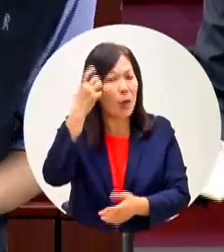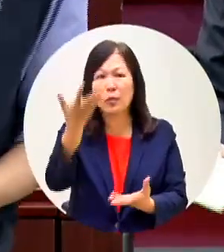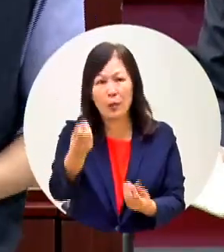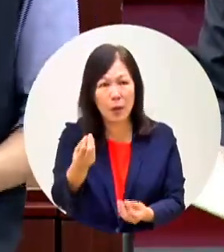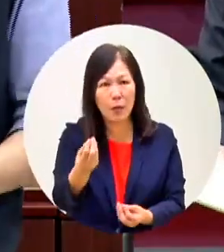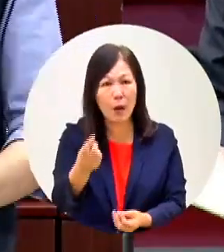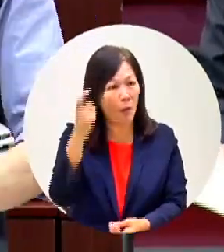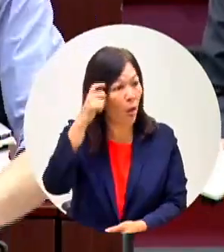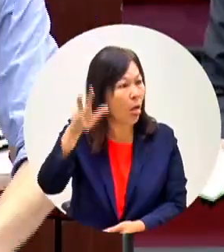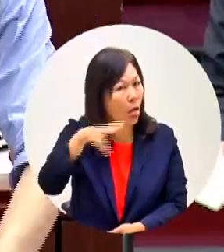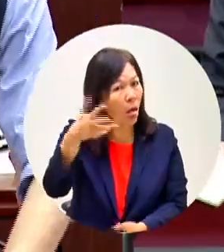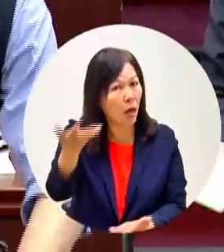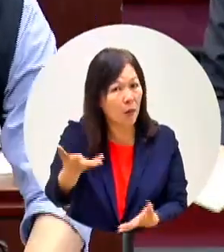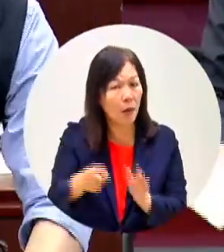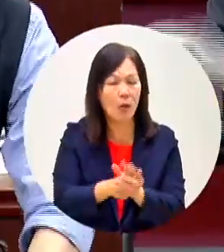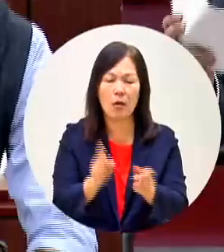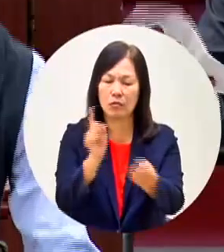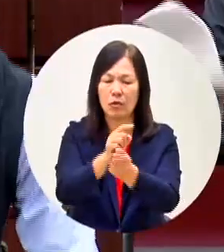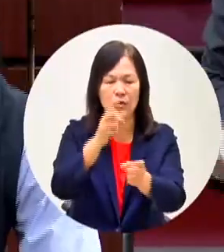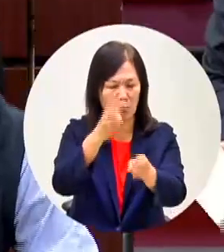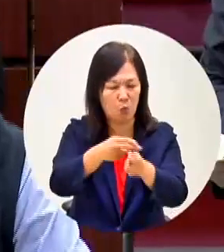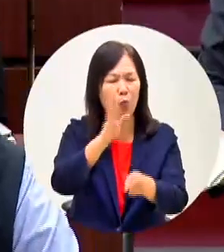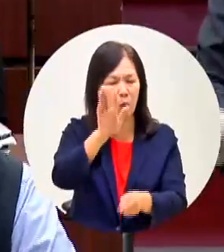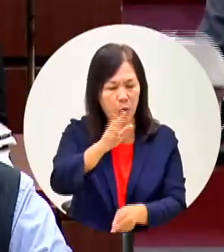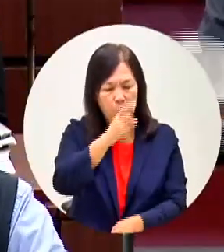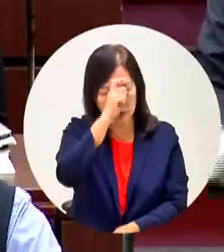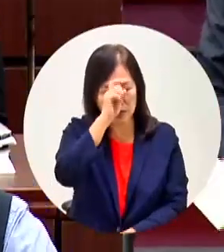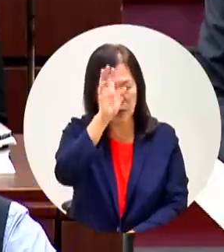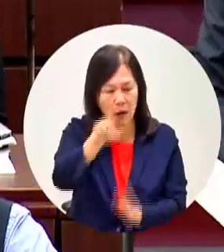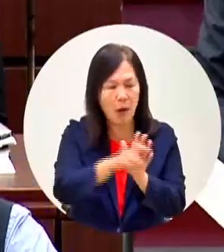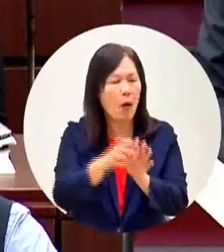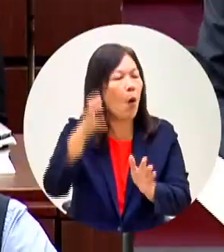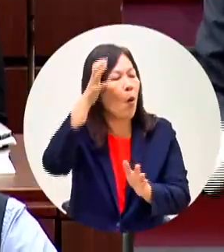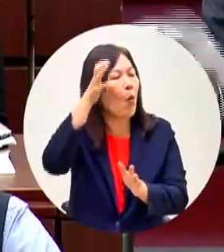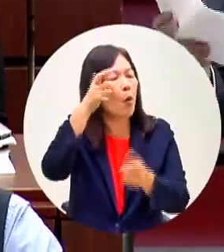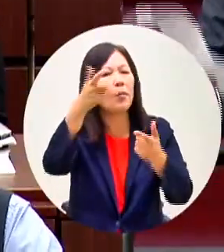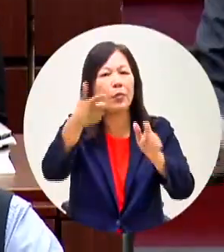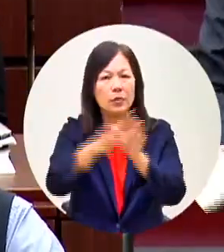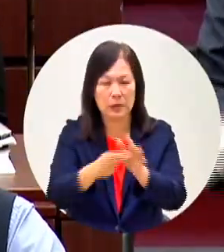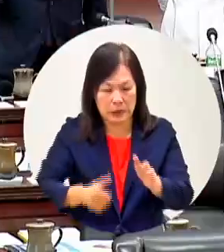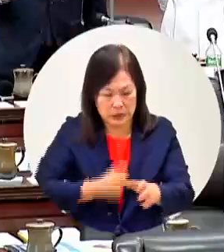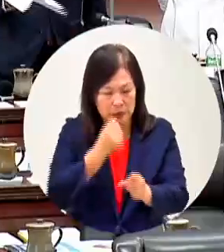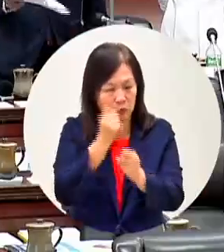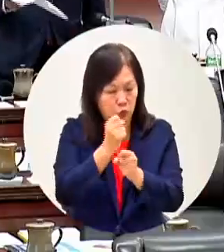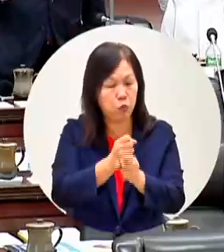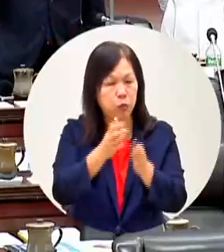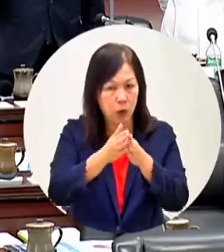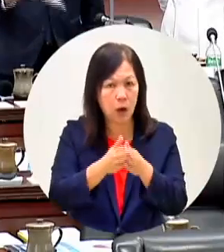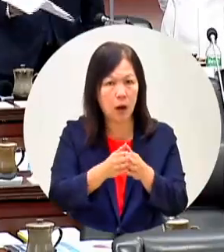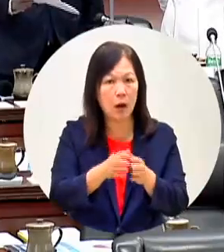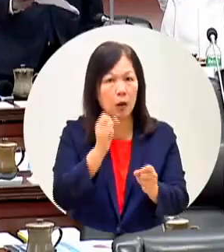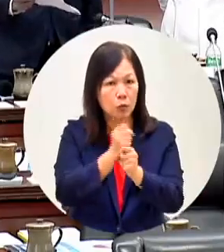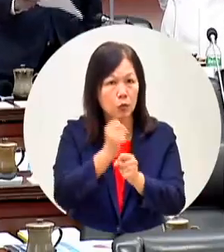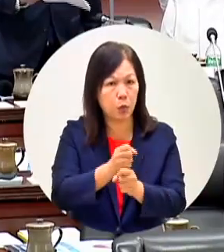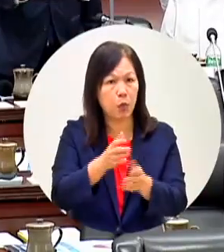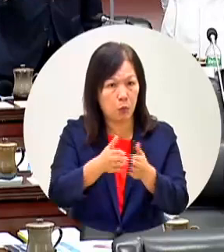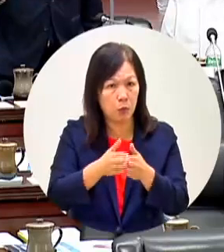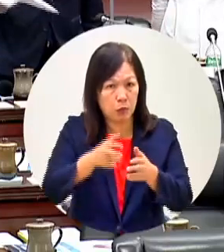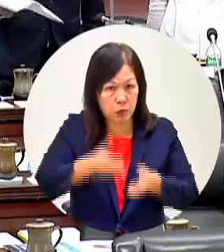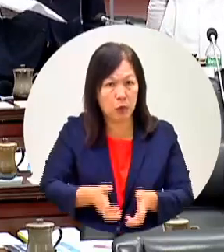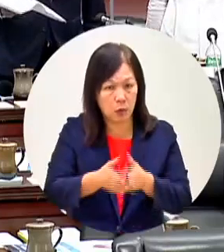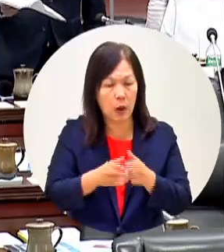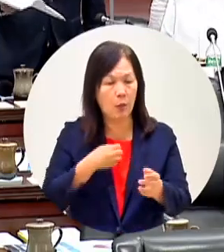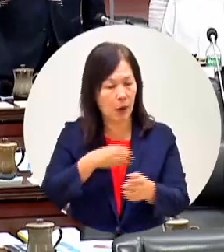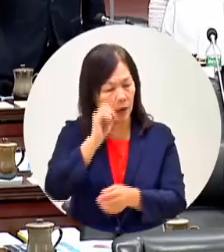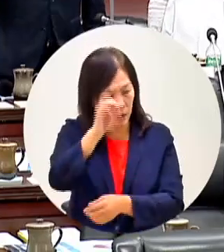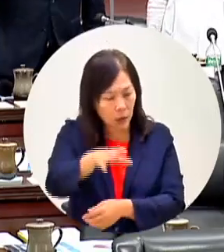望，但是希望不是梦幻，希望是要实践的，所以要怎么实践非常重要。这部分我要提醒韩市长，你必须很清楚跟所有市府